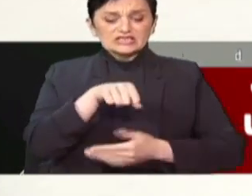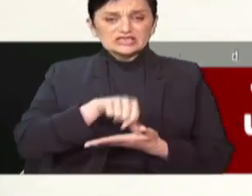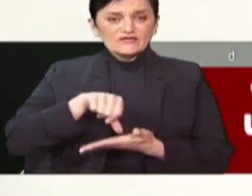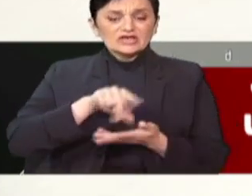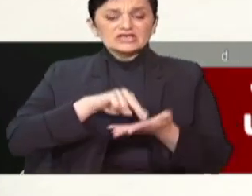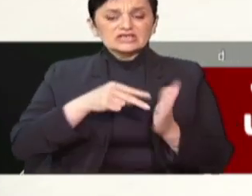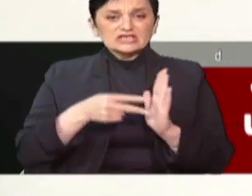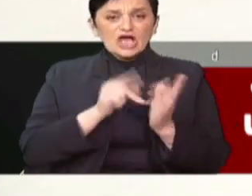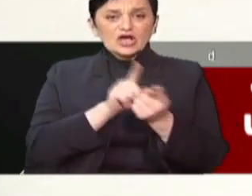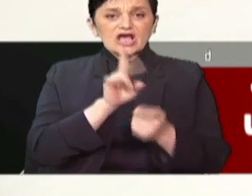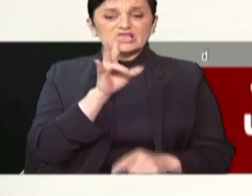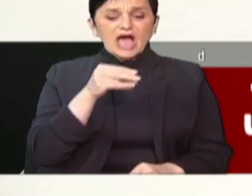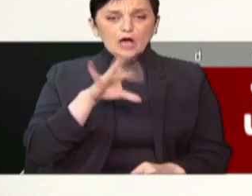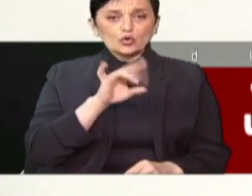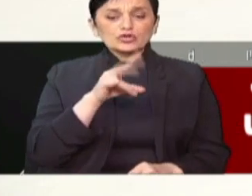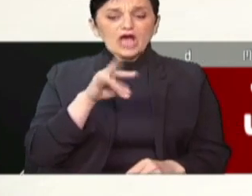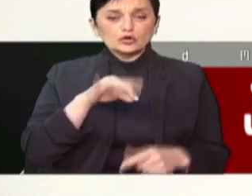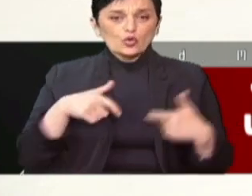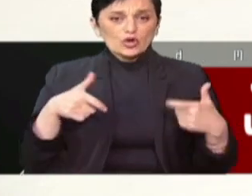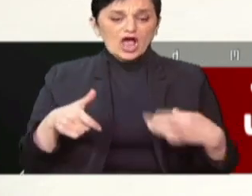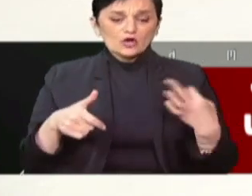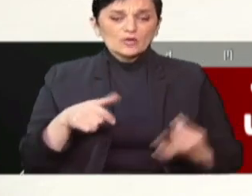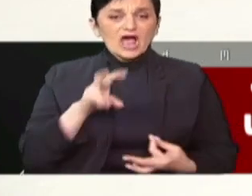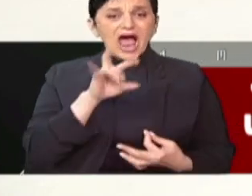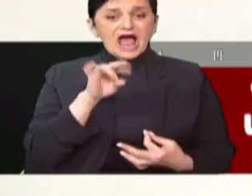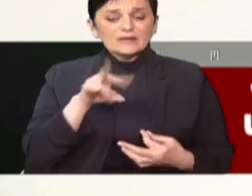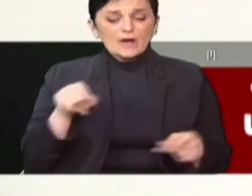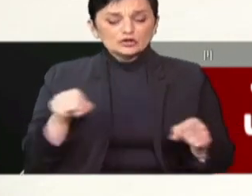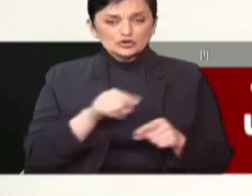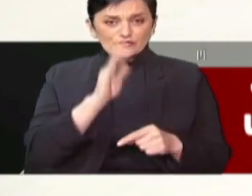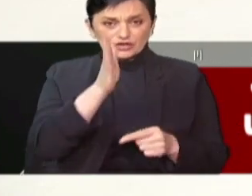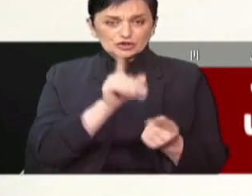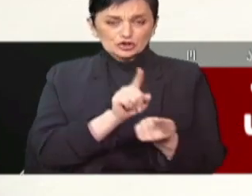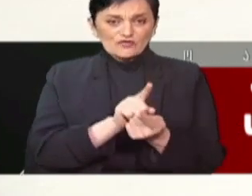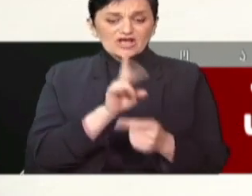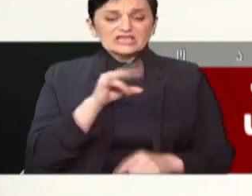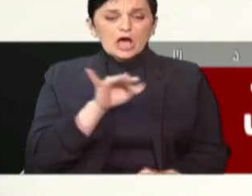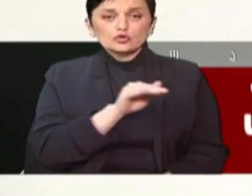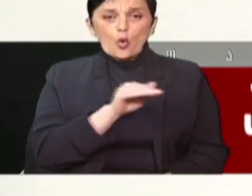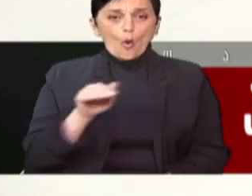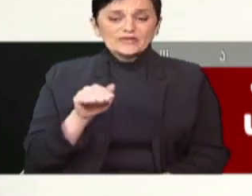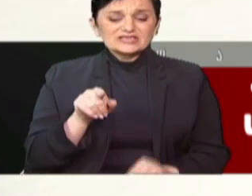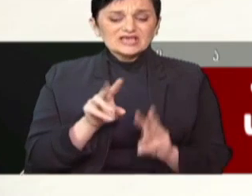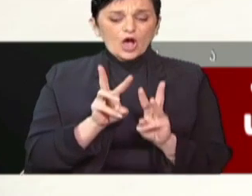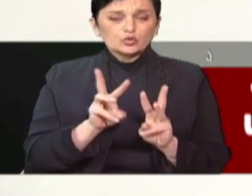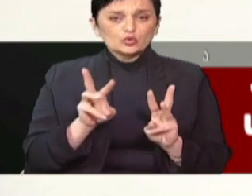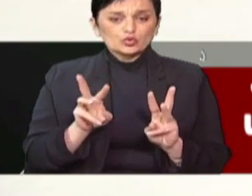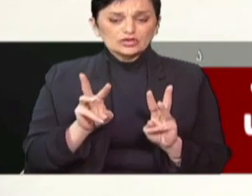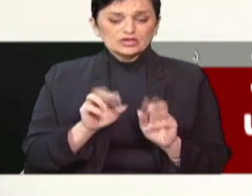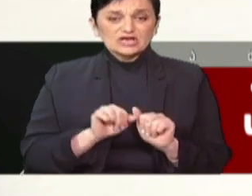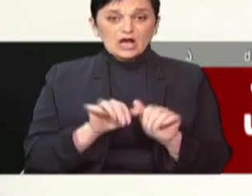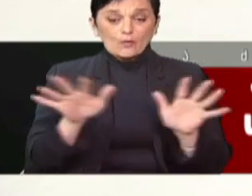აქვთ შეხვედრები ნატოში, ნატოს გენერალურ მდივანსა და ირაკლი ღარიბაშვილს შორის შედგება შეხვედრა. ნატოს ოფიციალურ გვერდზე